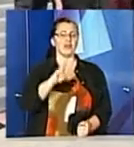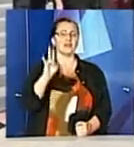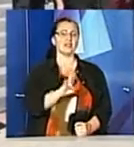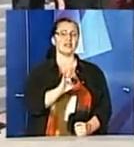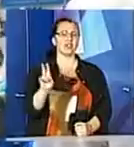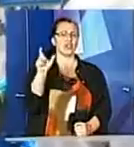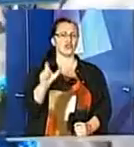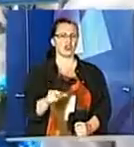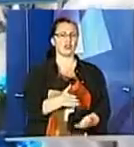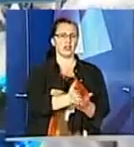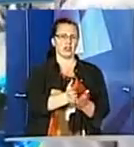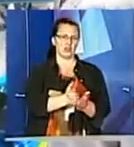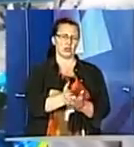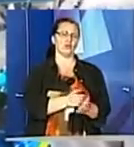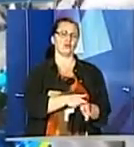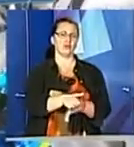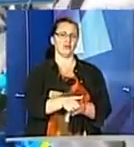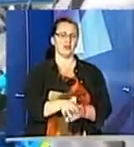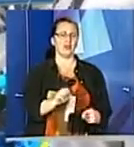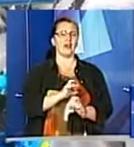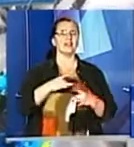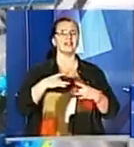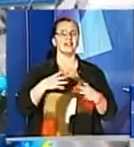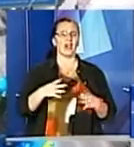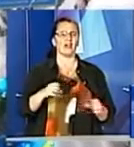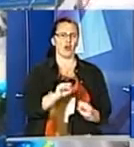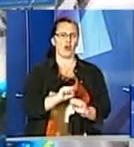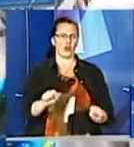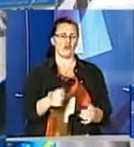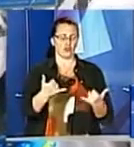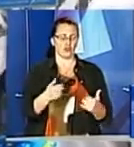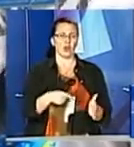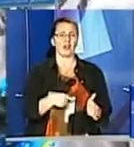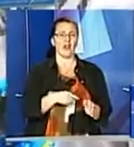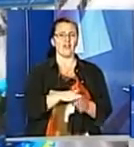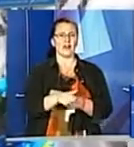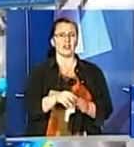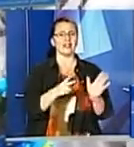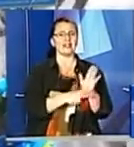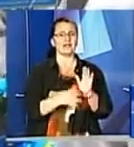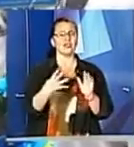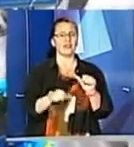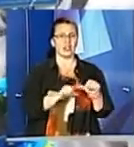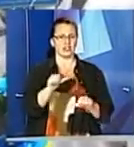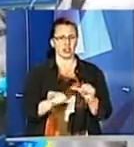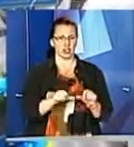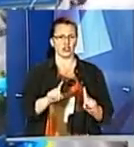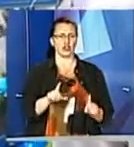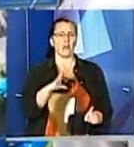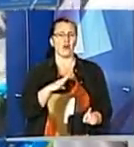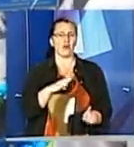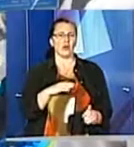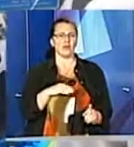відслужили панахиду. Свято героїв, якому сьогодні сповнюється вже 74-й рік, яке було встановлено